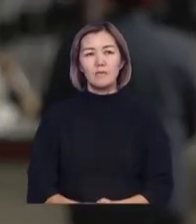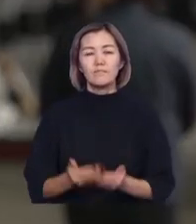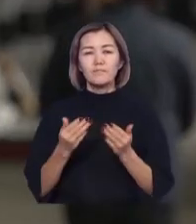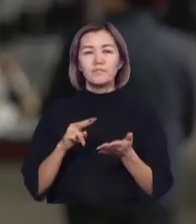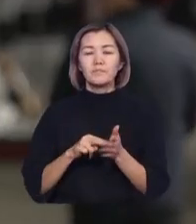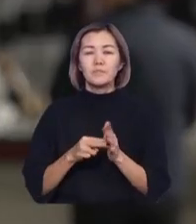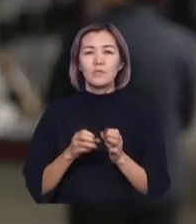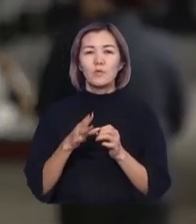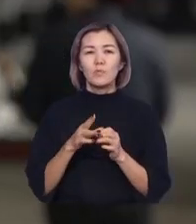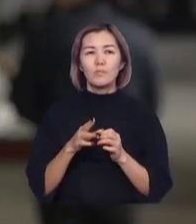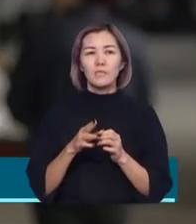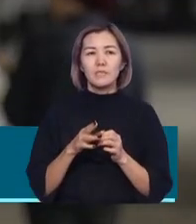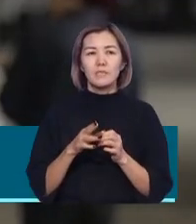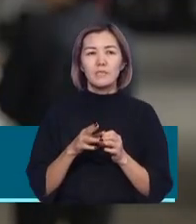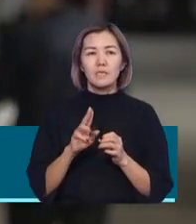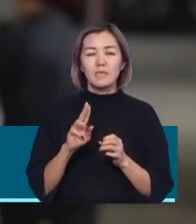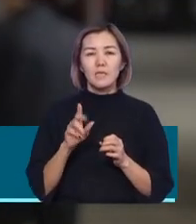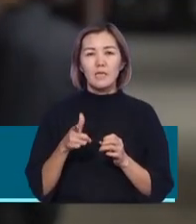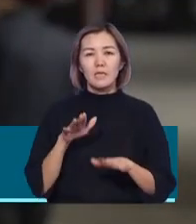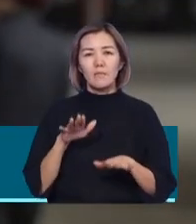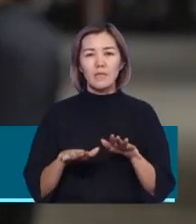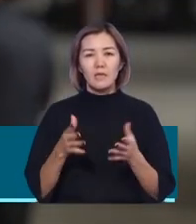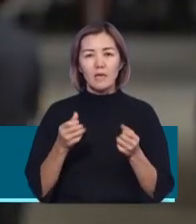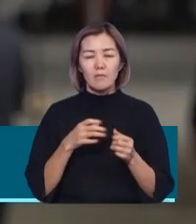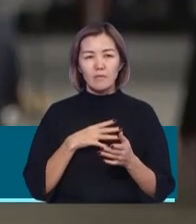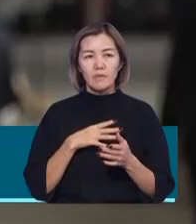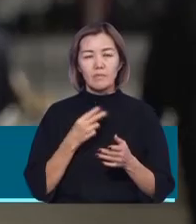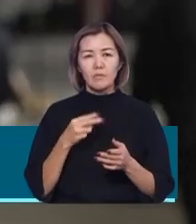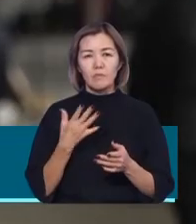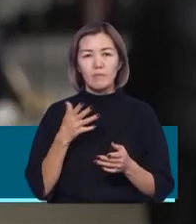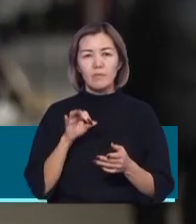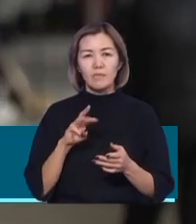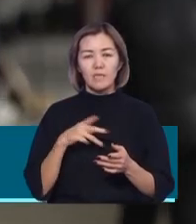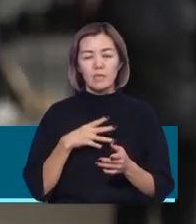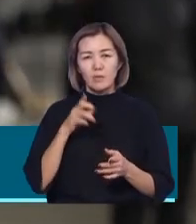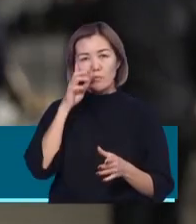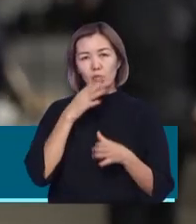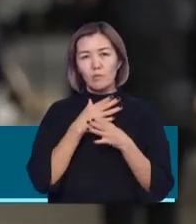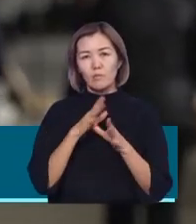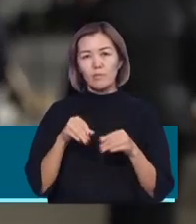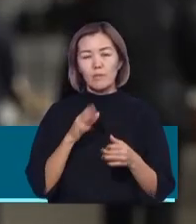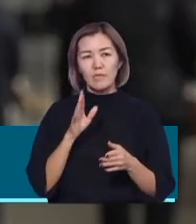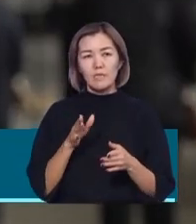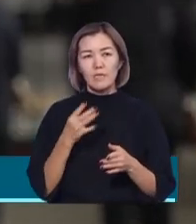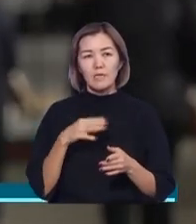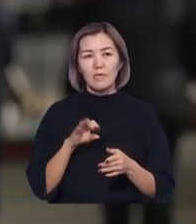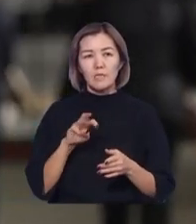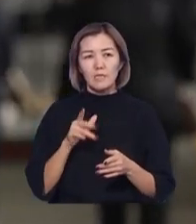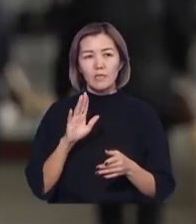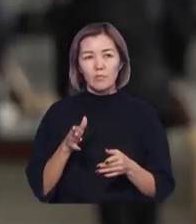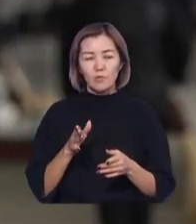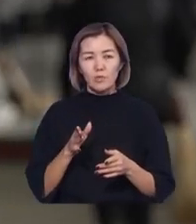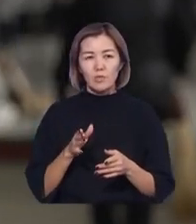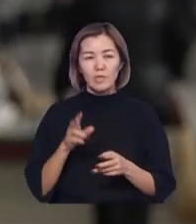мақсатымыз 15 теңгеден қабылдап жатырмыз қант түбірін. Және де жаңа 25 теңгесін субсидированный ақша беріледі, 40 теңге болады.